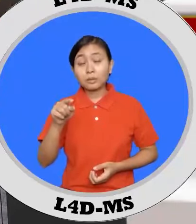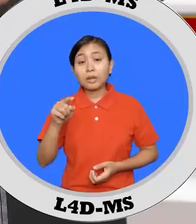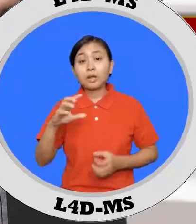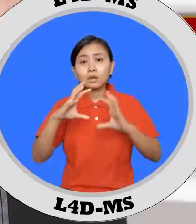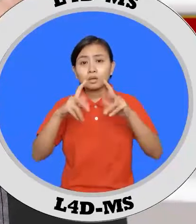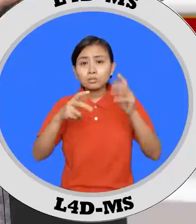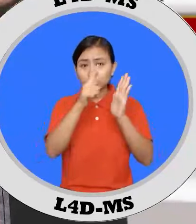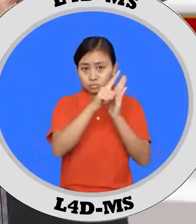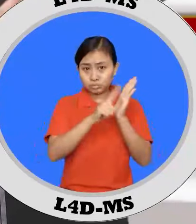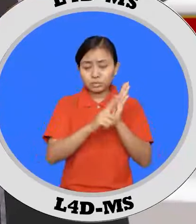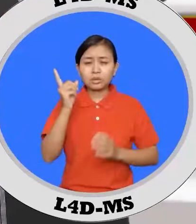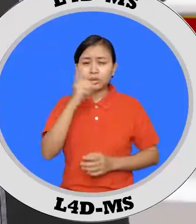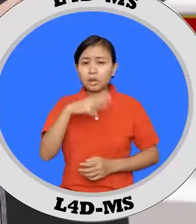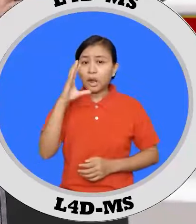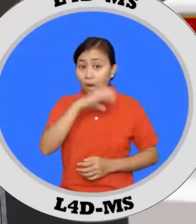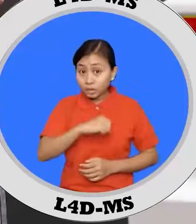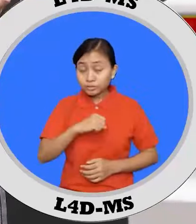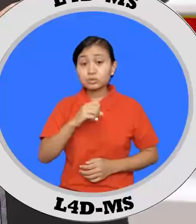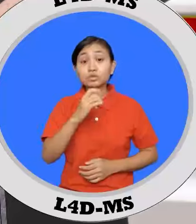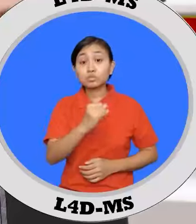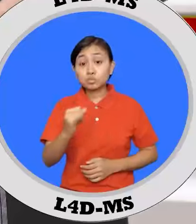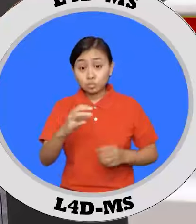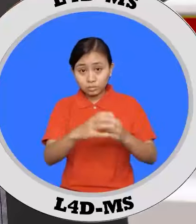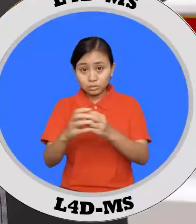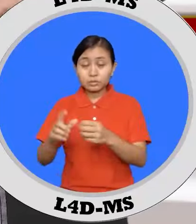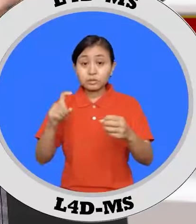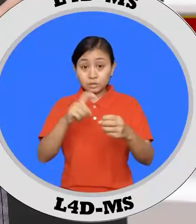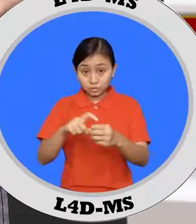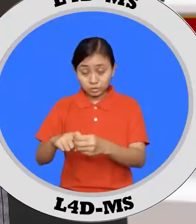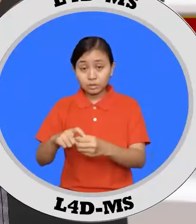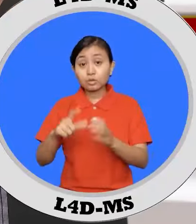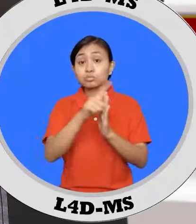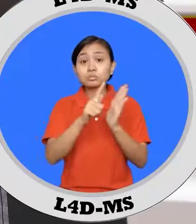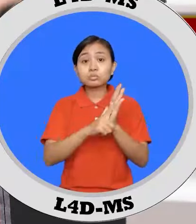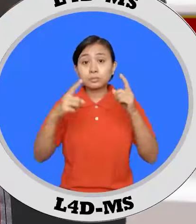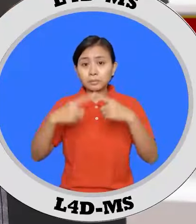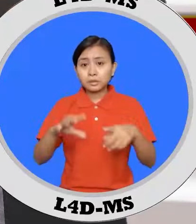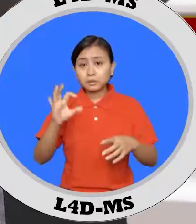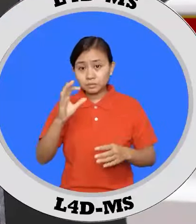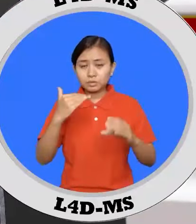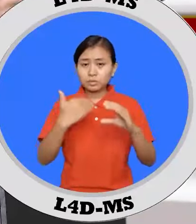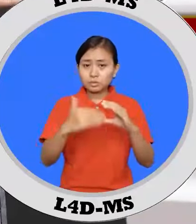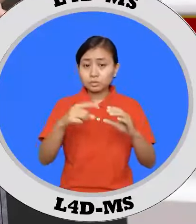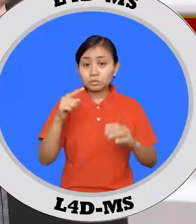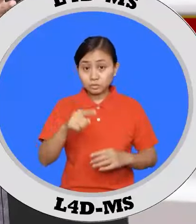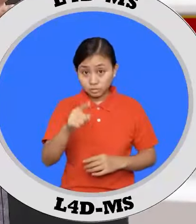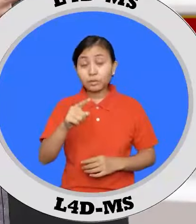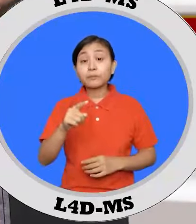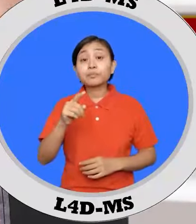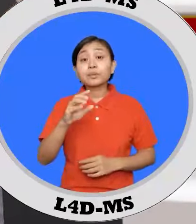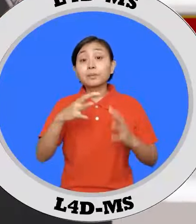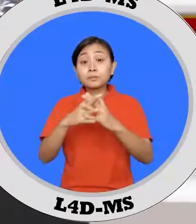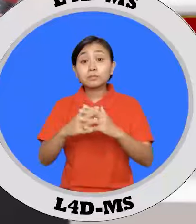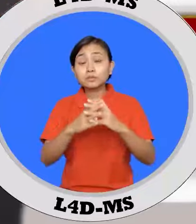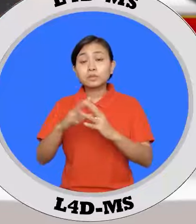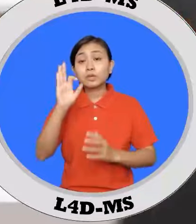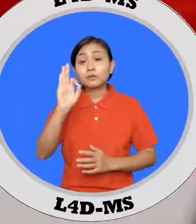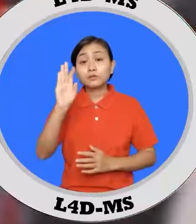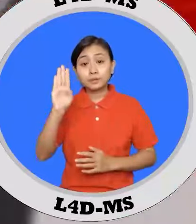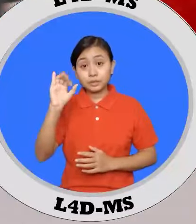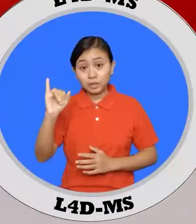ကြေးခဝါချတာရေကြောင့်ဗန်ဆယ်လိုပိုင်ဆိုင်တဲ့ဆိုင်တွေကို FBI ကပိတ်သိမ်းပြီးတော့စစ်ဆေးနေတယ်လို့ရေးသားဖြန့်ချိ